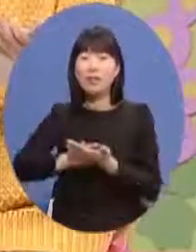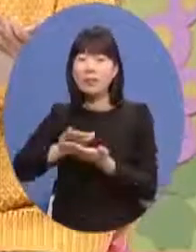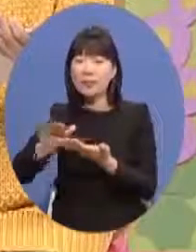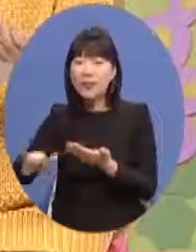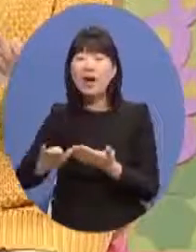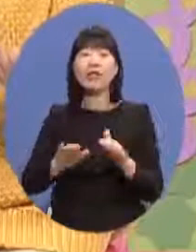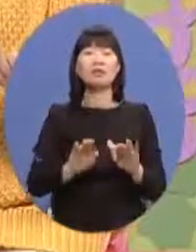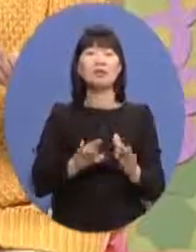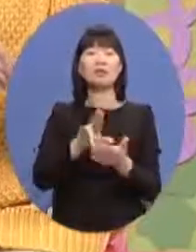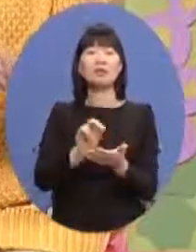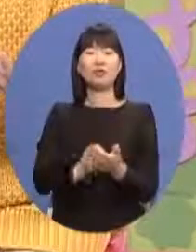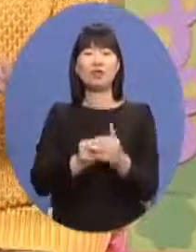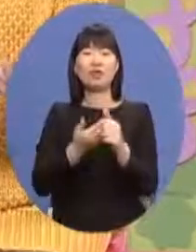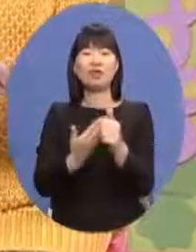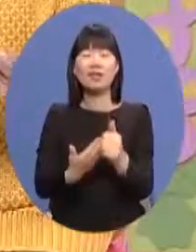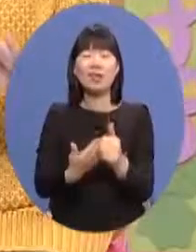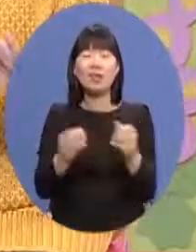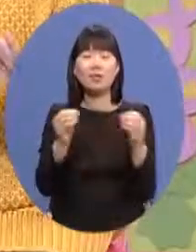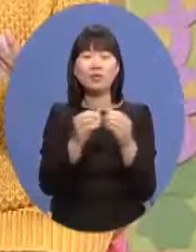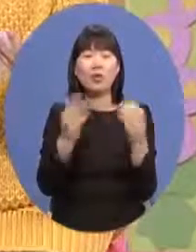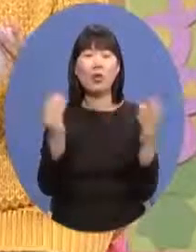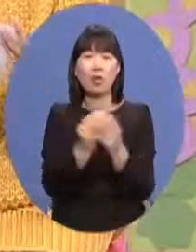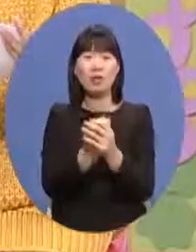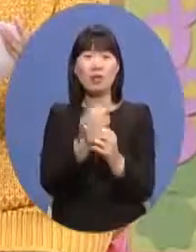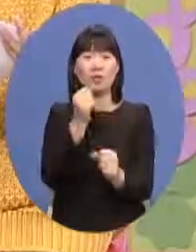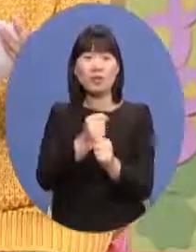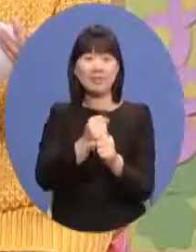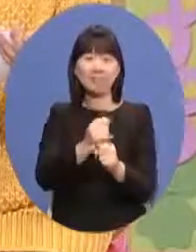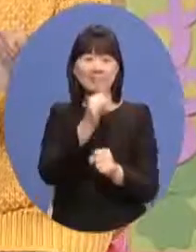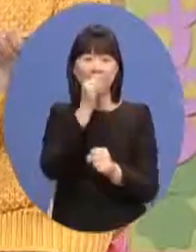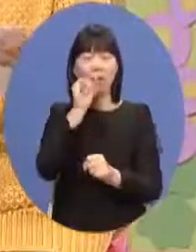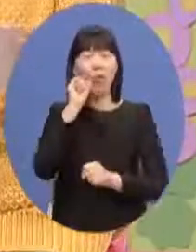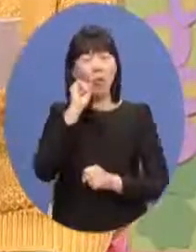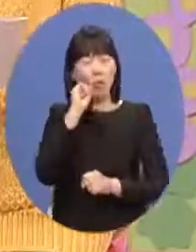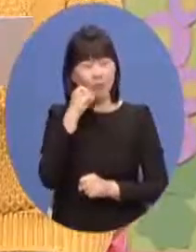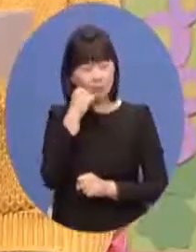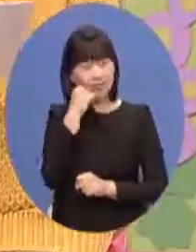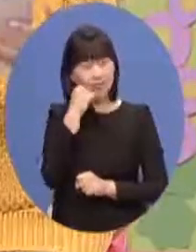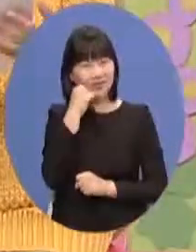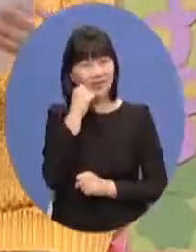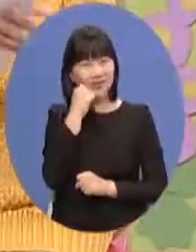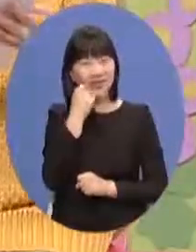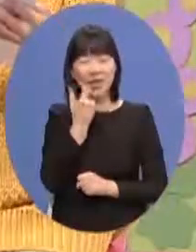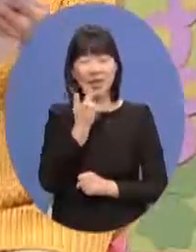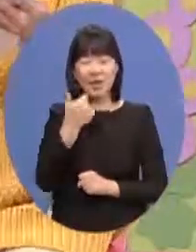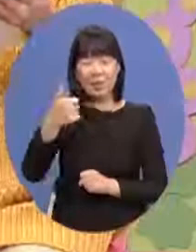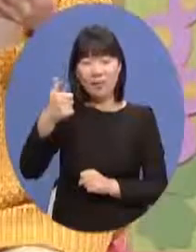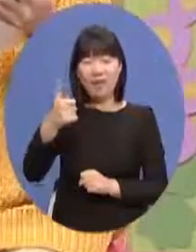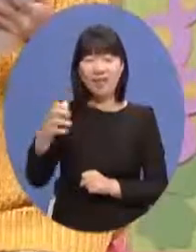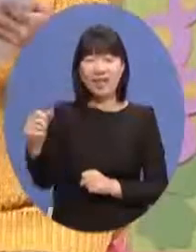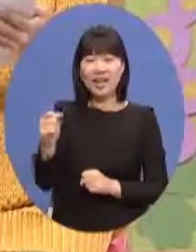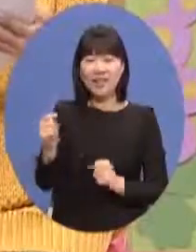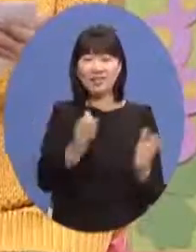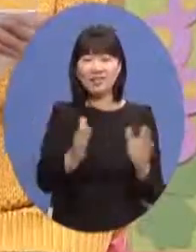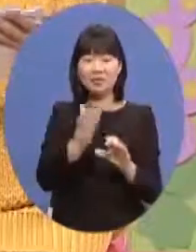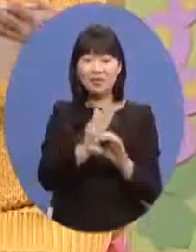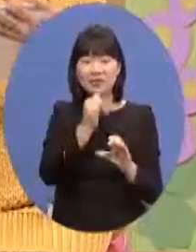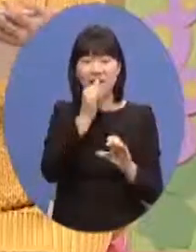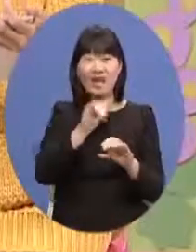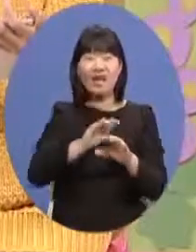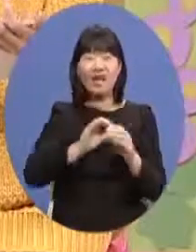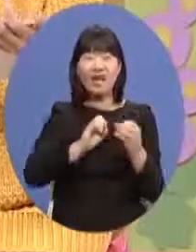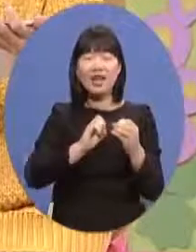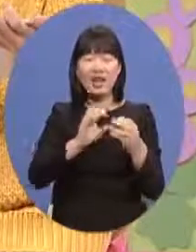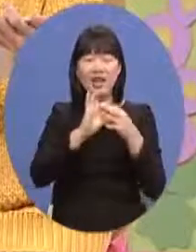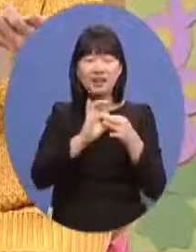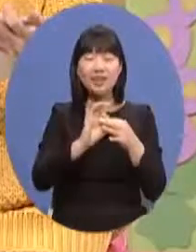문제 드리겠습니다. 네. 이번 문제는요, 문장 완성하기예요. 어렵습니다. 아, 네, 벌써 지금 펜들 네. 들고 준비하고 계시는데 네. 해당되는 답을 차례대로